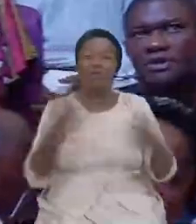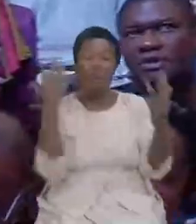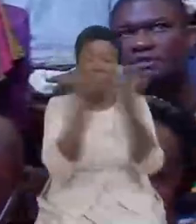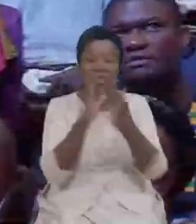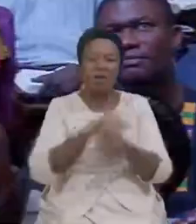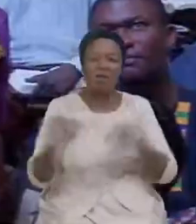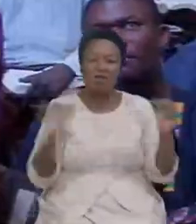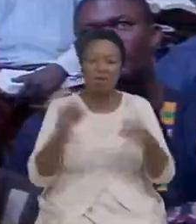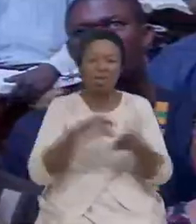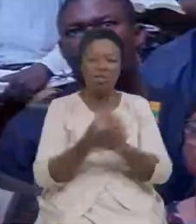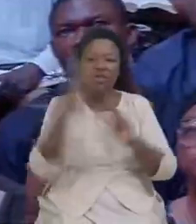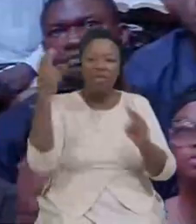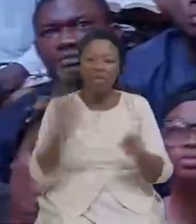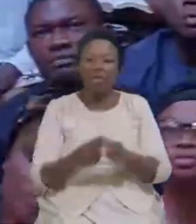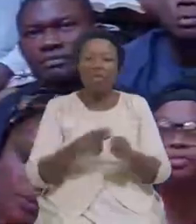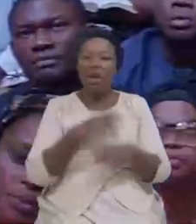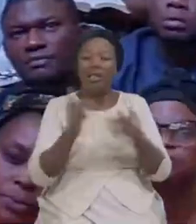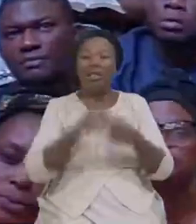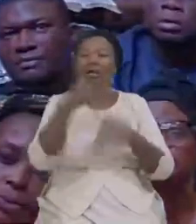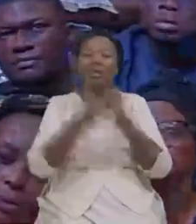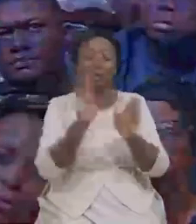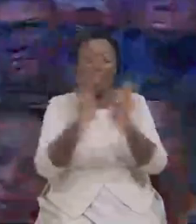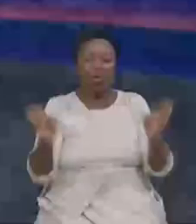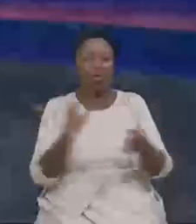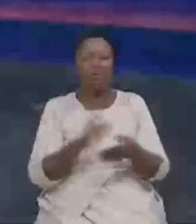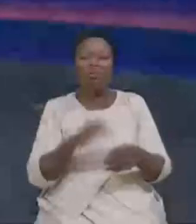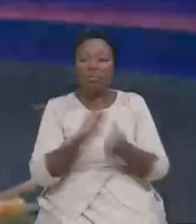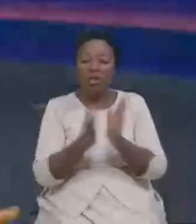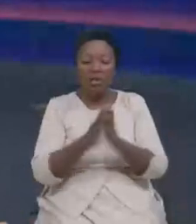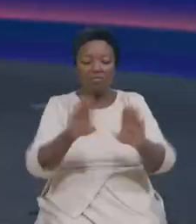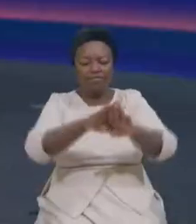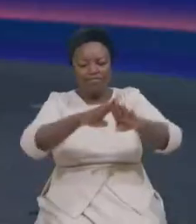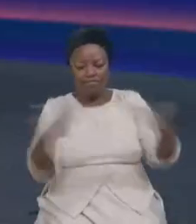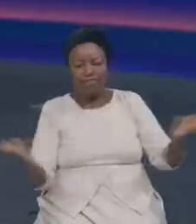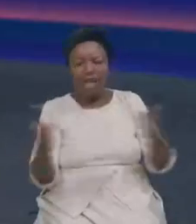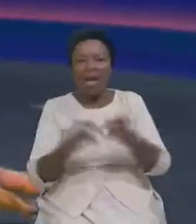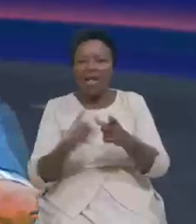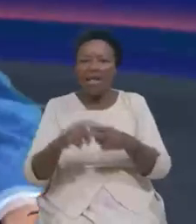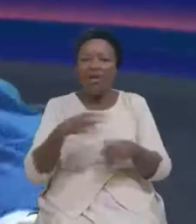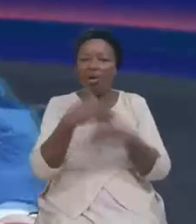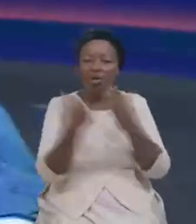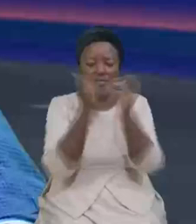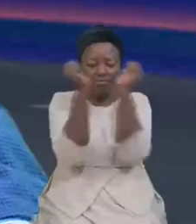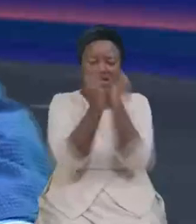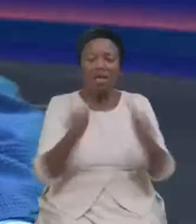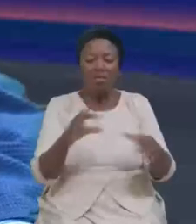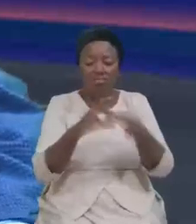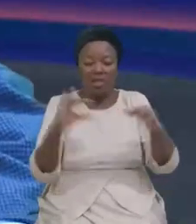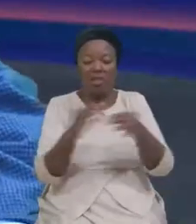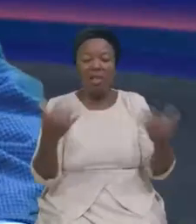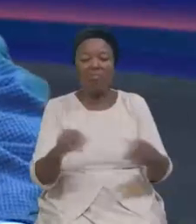portes furent ouvertes. Toutes les fenêtres et les liens, les chaînes, tout était brisé. Ils ont loué